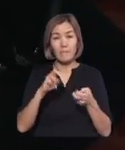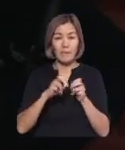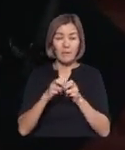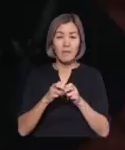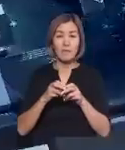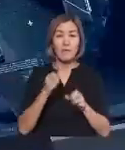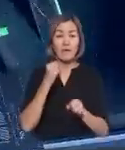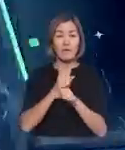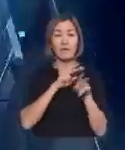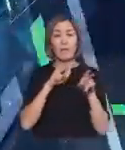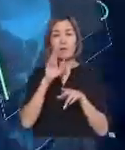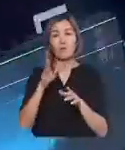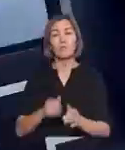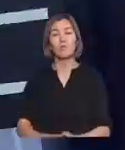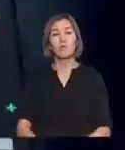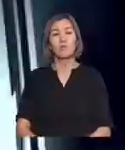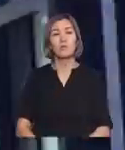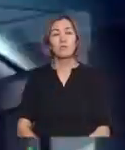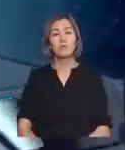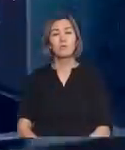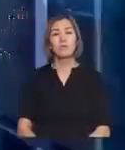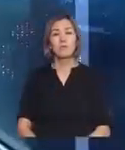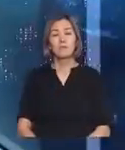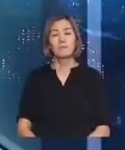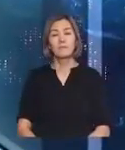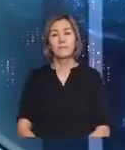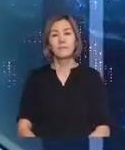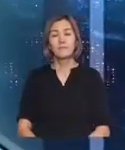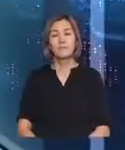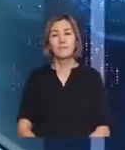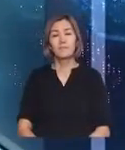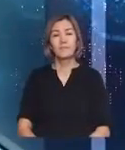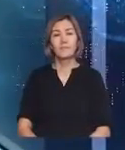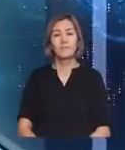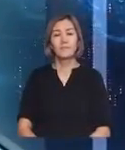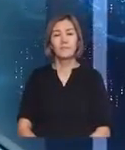біздің назарда болады. Камила Тыныштай, Бекжан Кенжебай, Жетісу телерадио компаниясы, Қонаев.